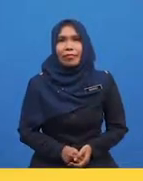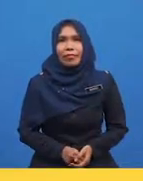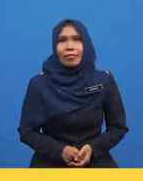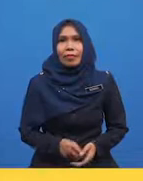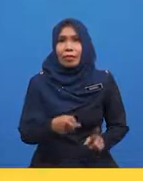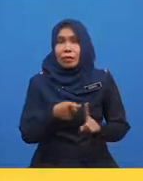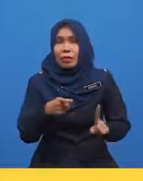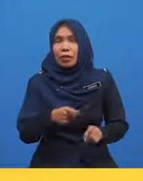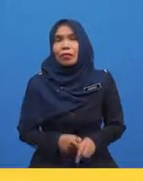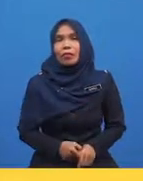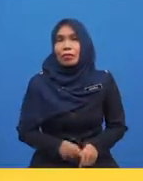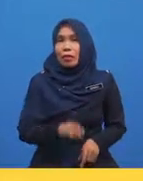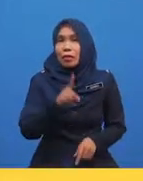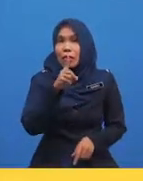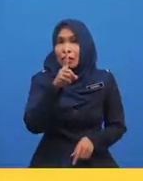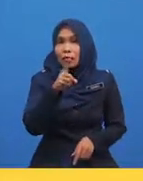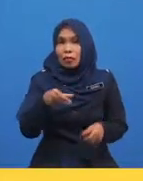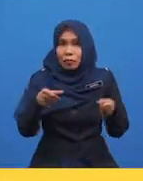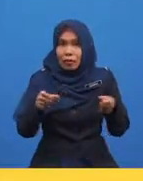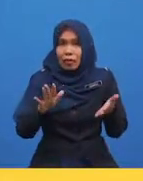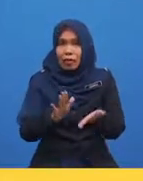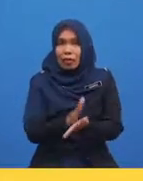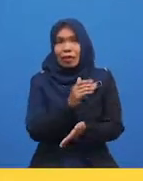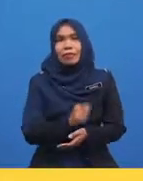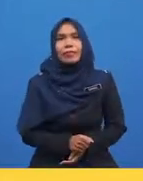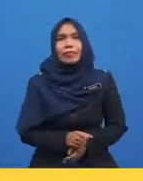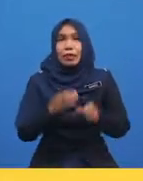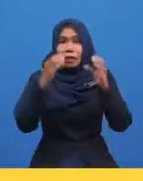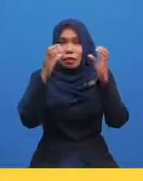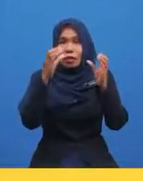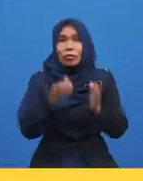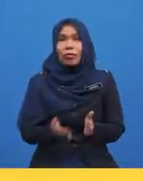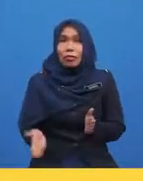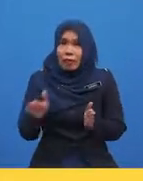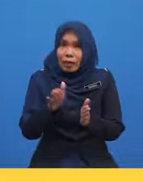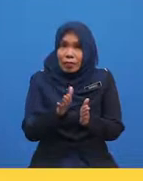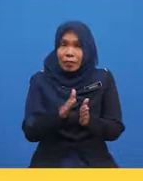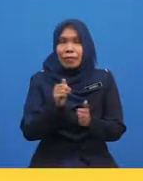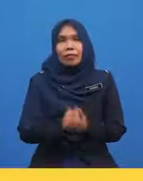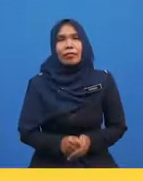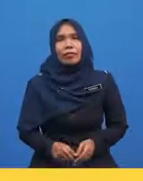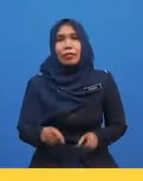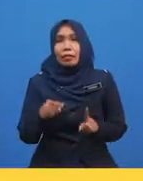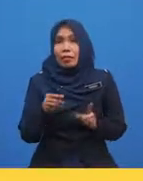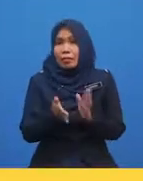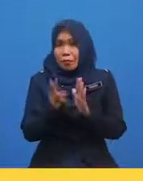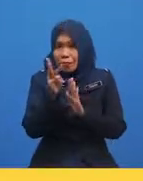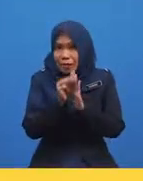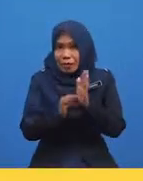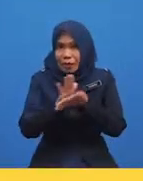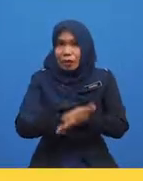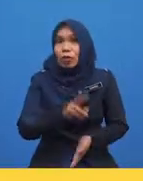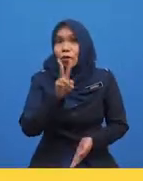pinggan kertas, cikgu lipat pinggan kertas tersebut kepada dua bahagian yang sama